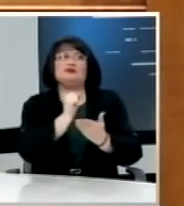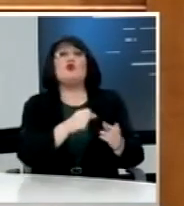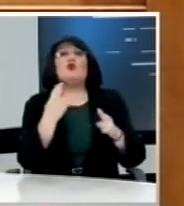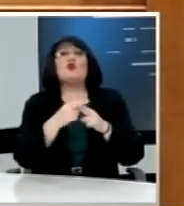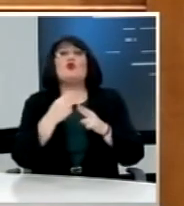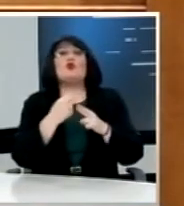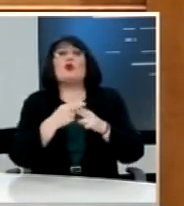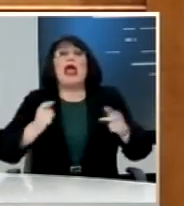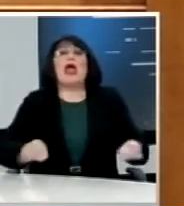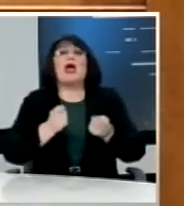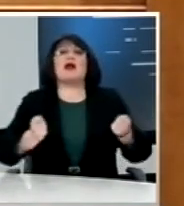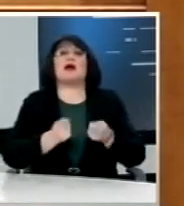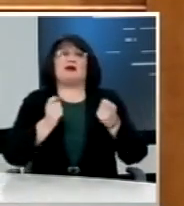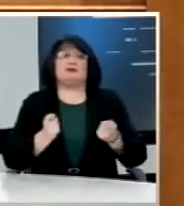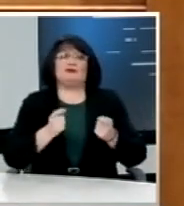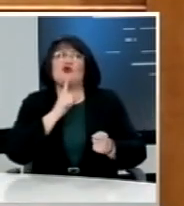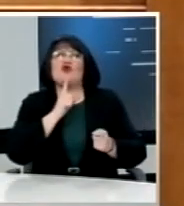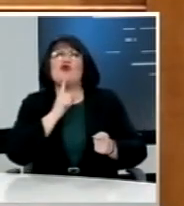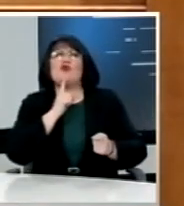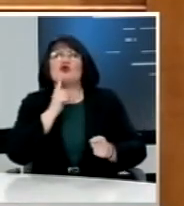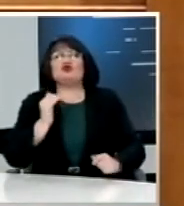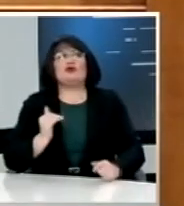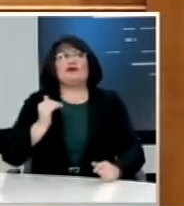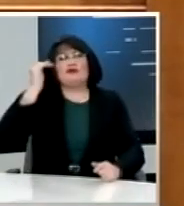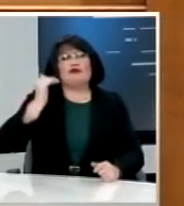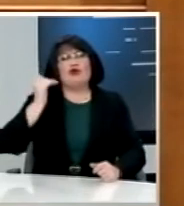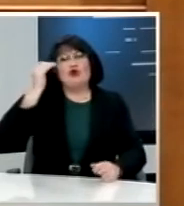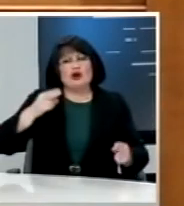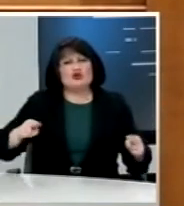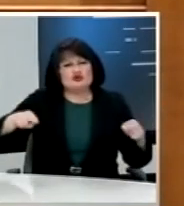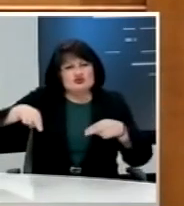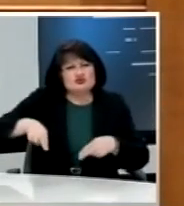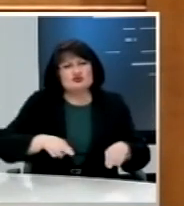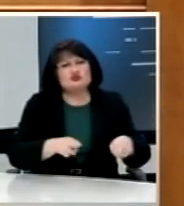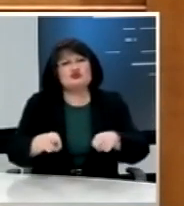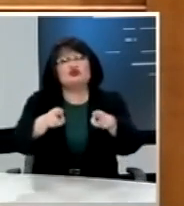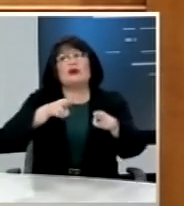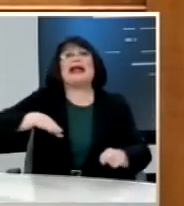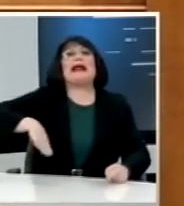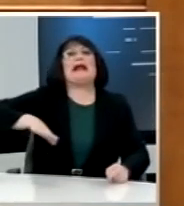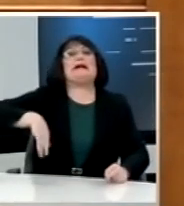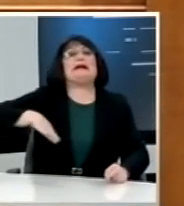κρίσιμων έργων, όπως ο Βόρειος, ο οδικός άξονας της Κρήτης.